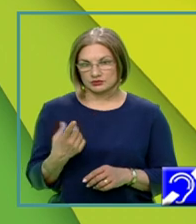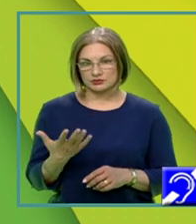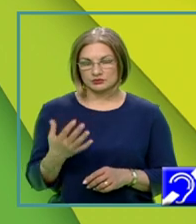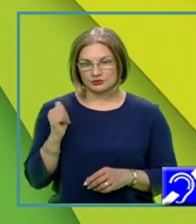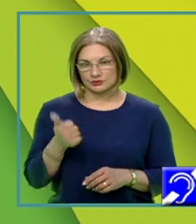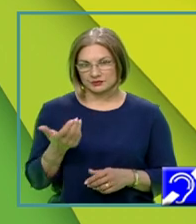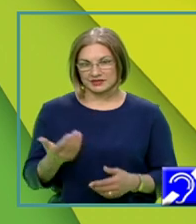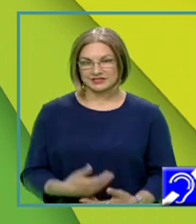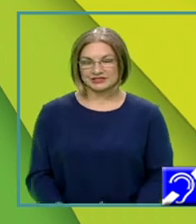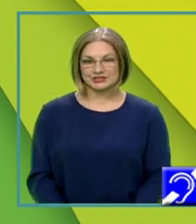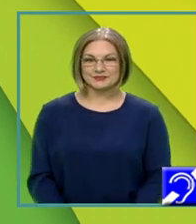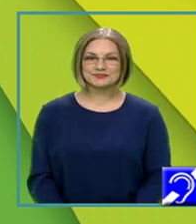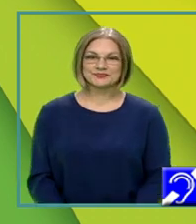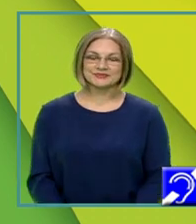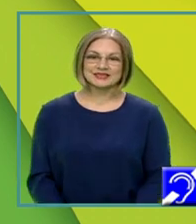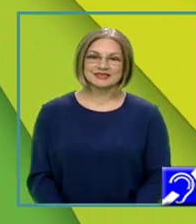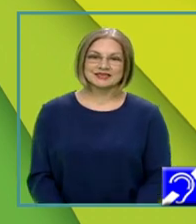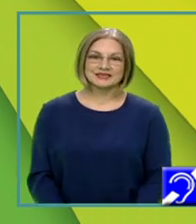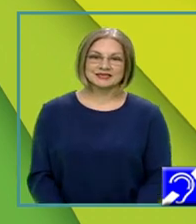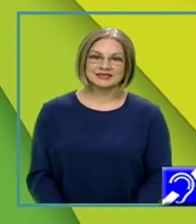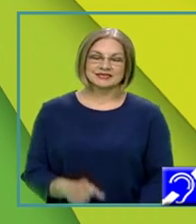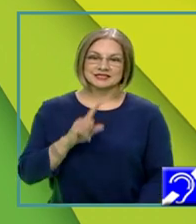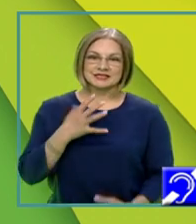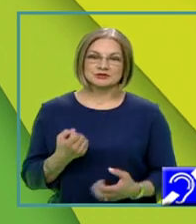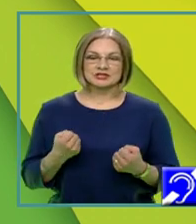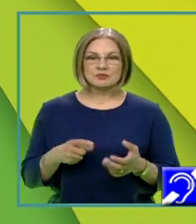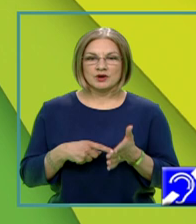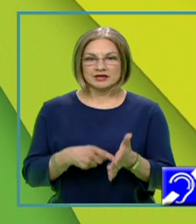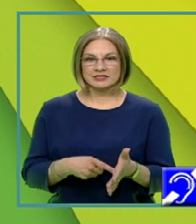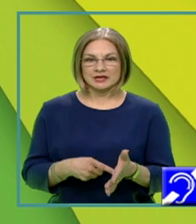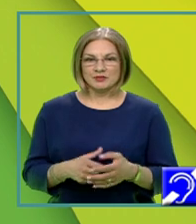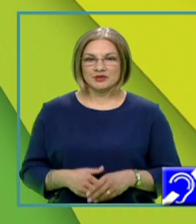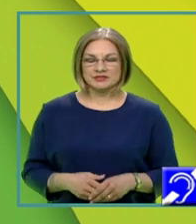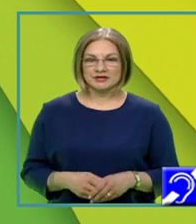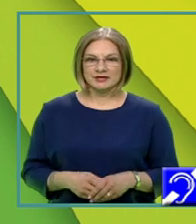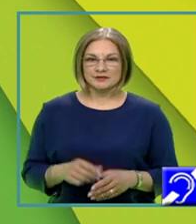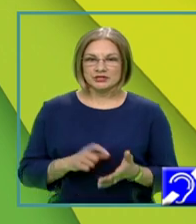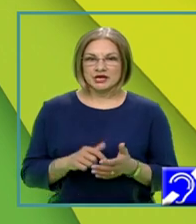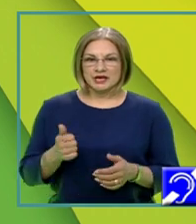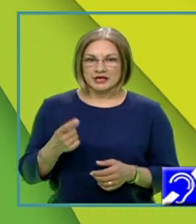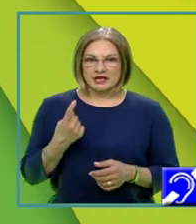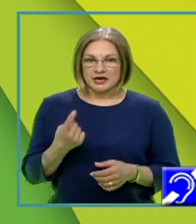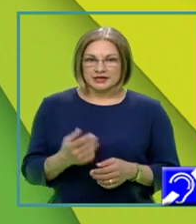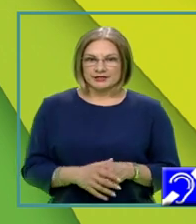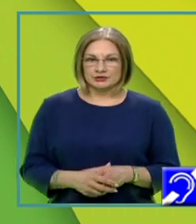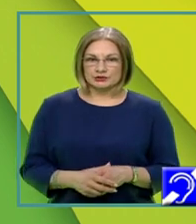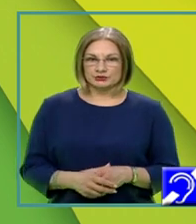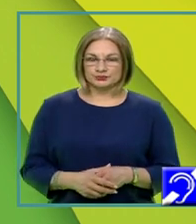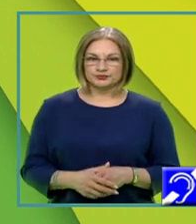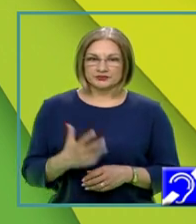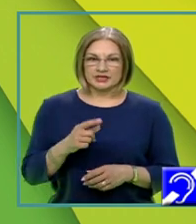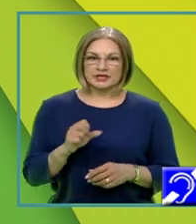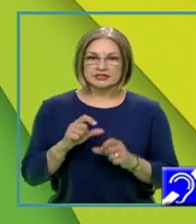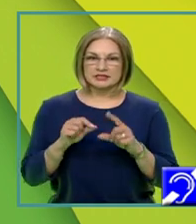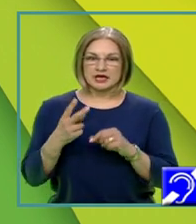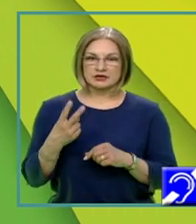plus 1 11 adică ceea ce trebuia să demonstrăm în cerința exercițiului nostru 3-star doi